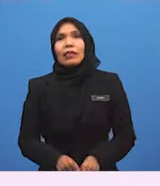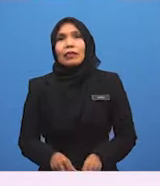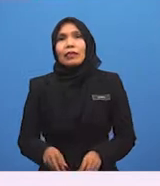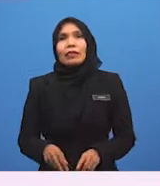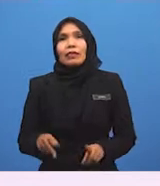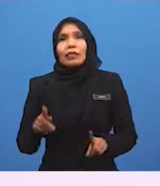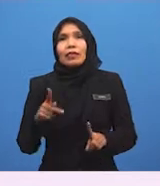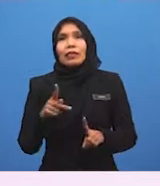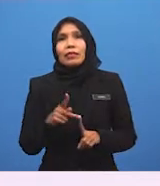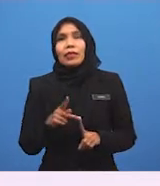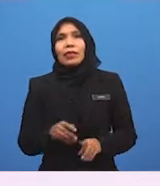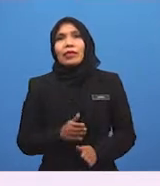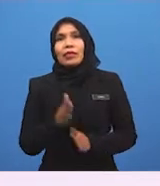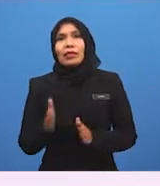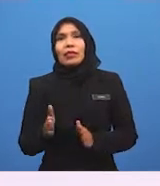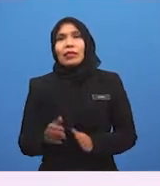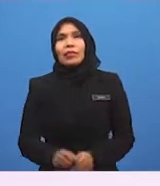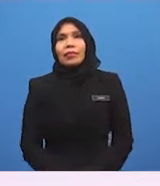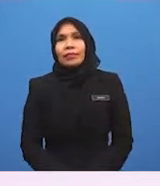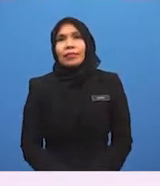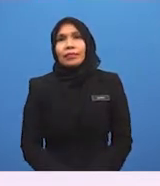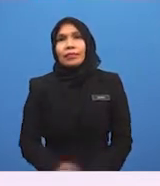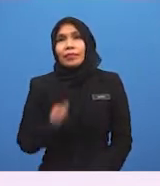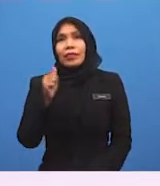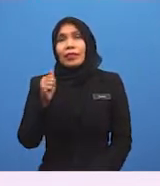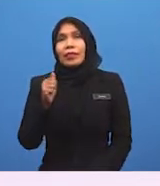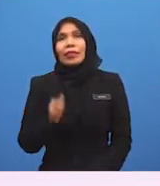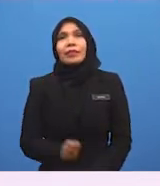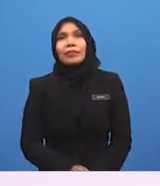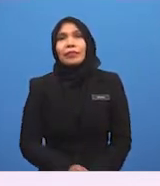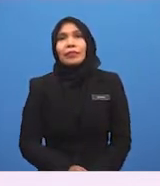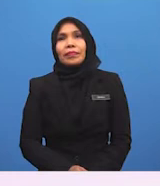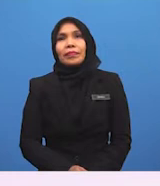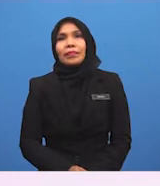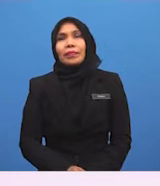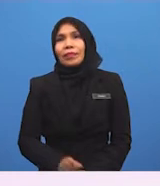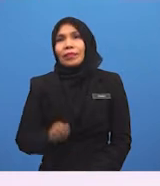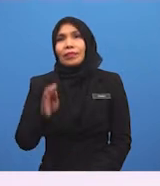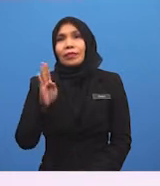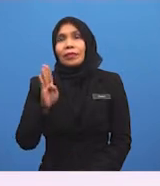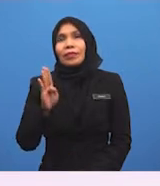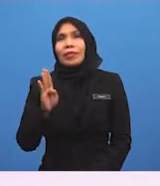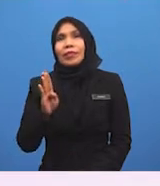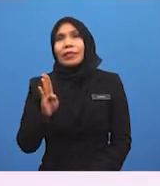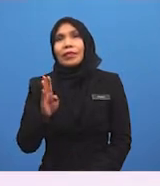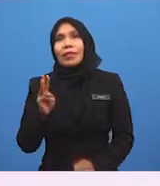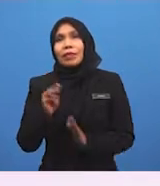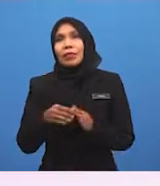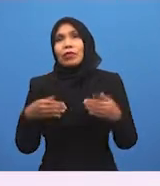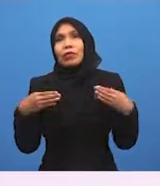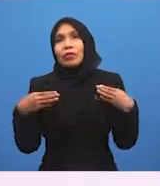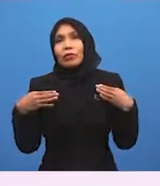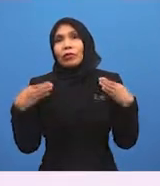hubungan yang renggang sesama jiran. B. Mewujudkan hubungan yang lebih